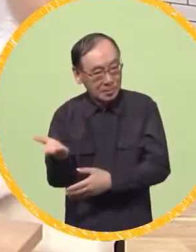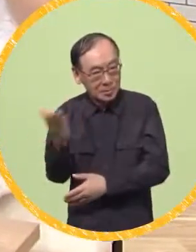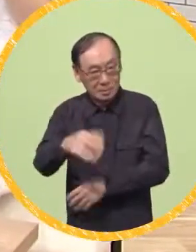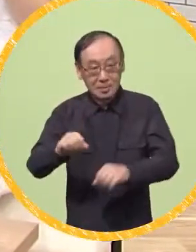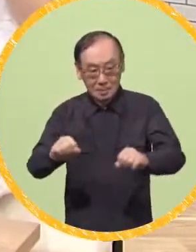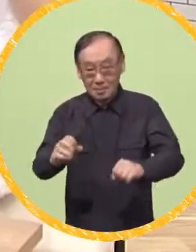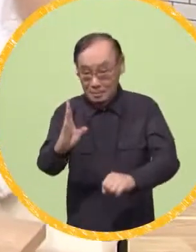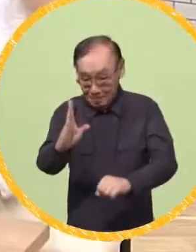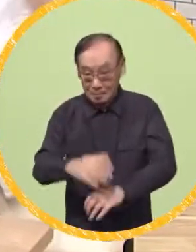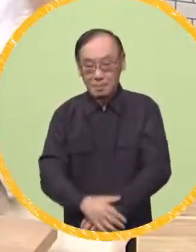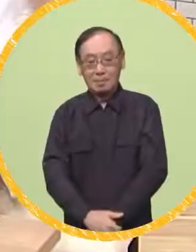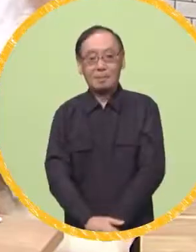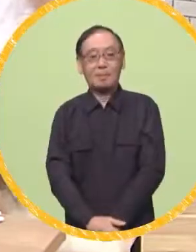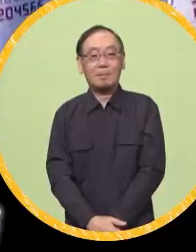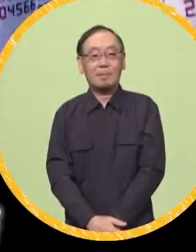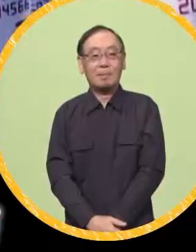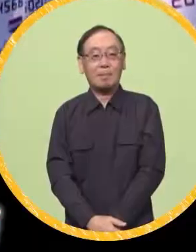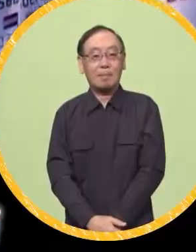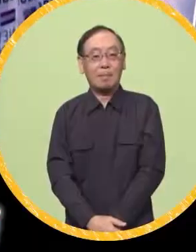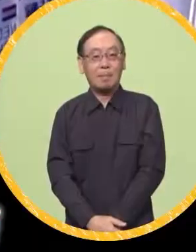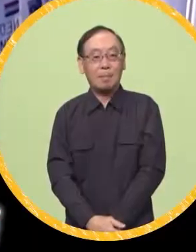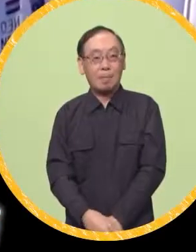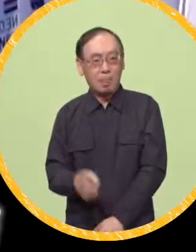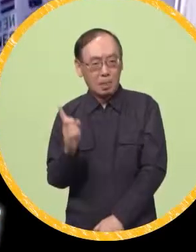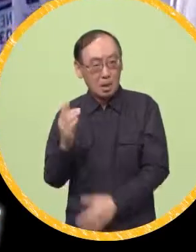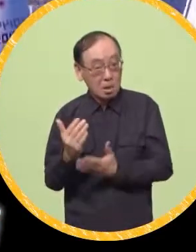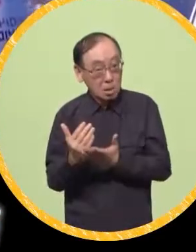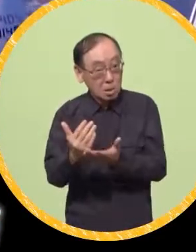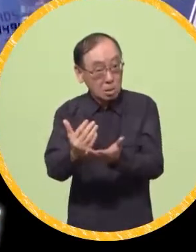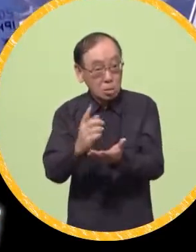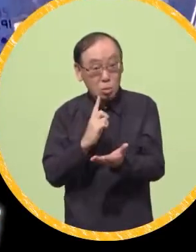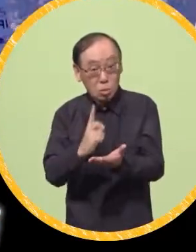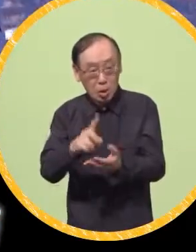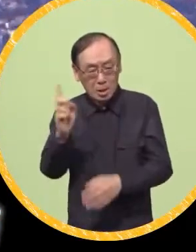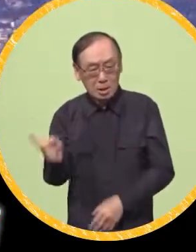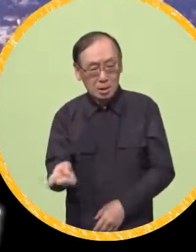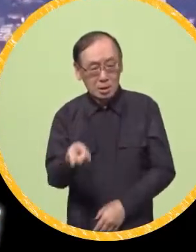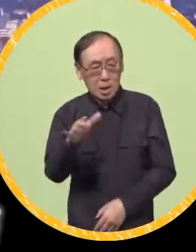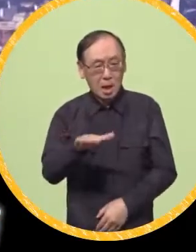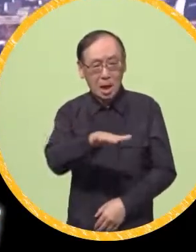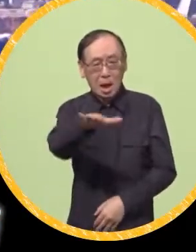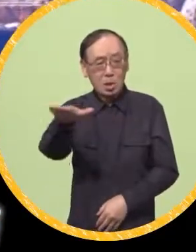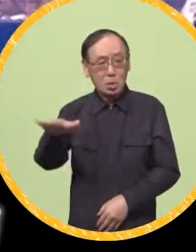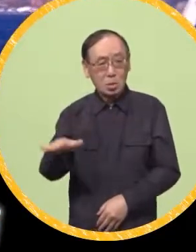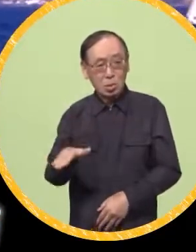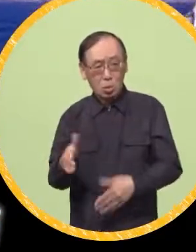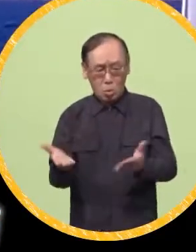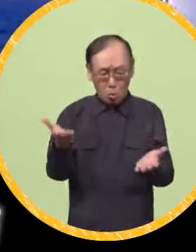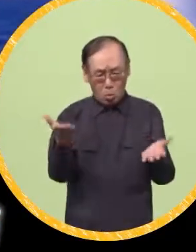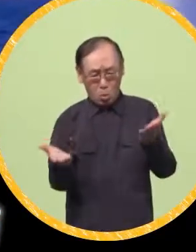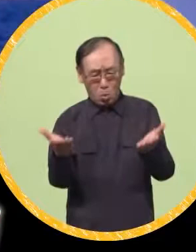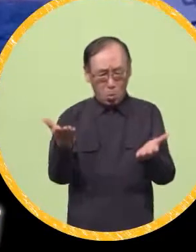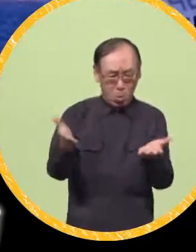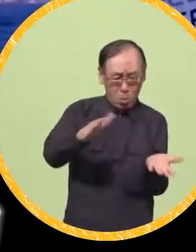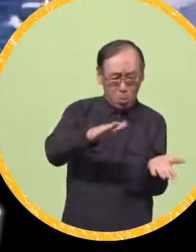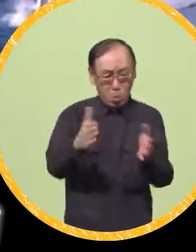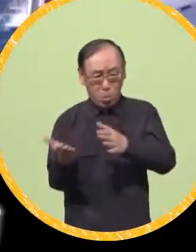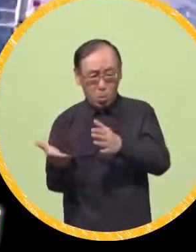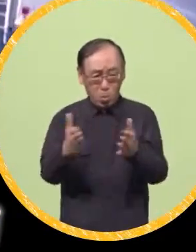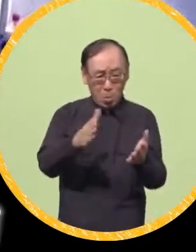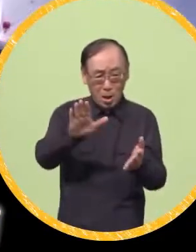くださいよしセーリングは自然環境によって試合展開が大きく左右される